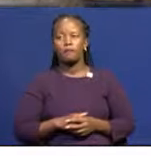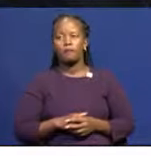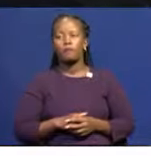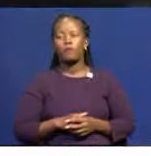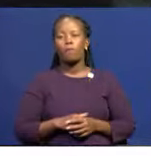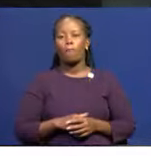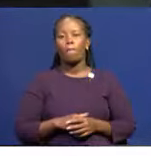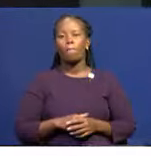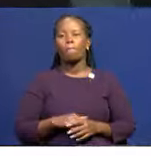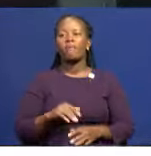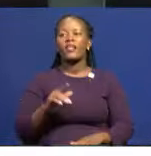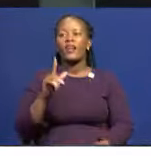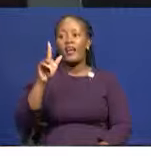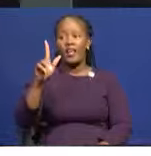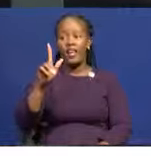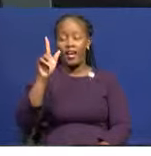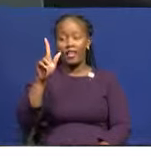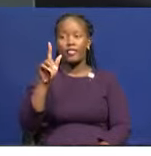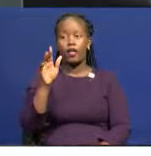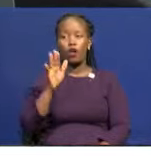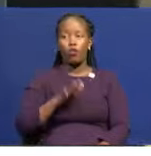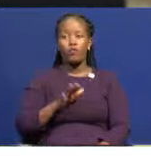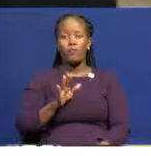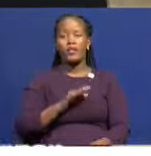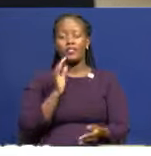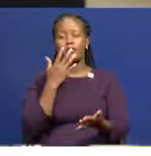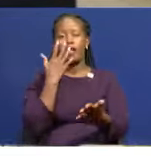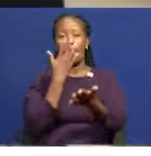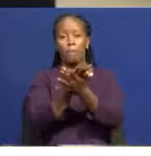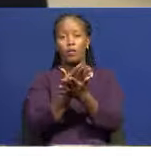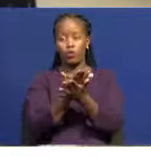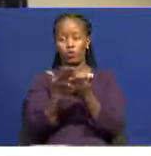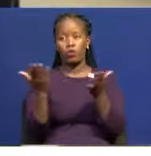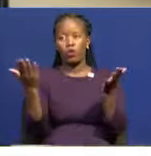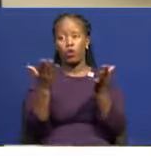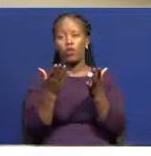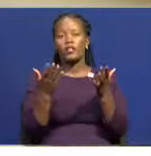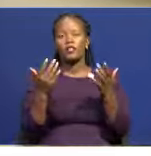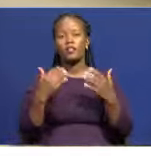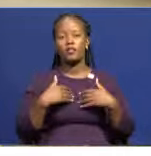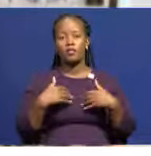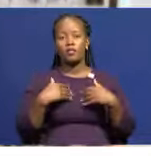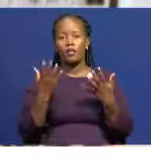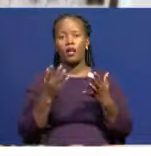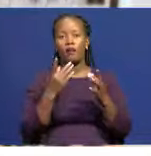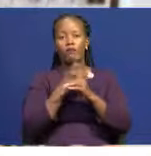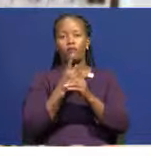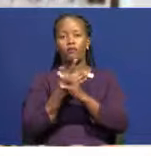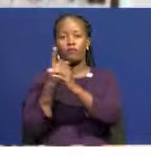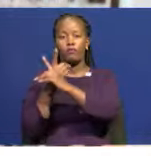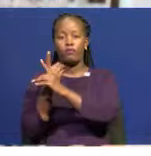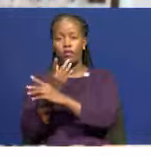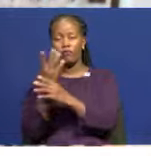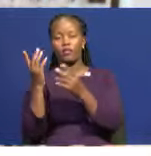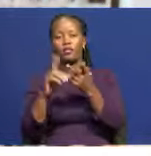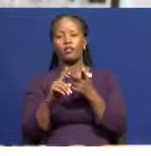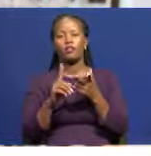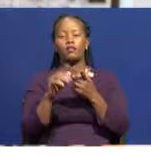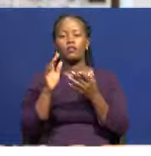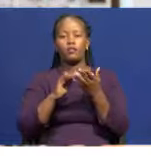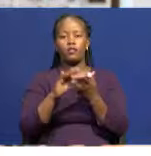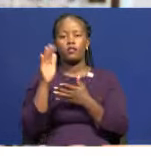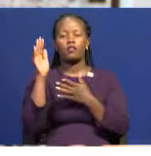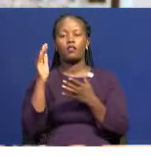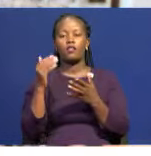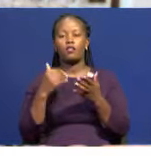Gereza la wanawake la Lang'ata, mojawapo ya vituo vya urekebishaji tabia nchini. Zaidi ya wanawake 700 wanatumikia vifungo